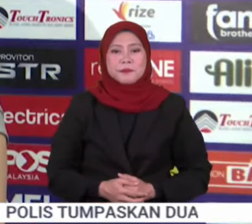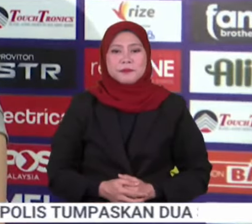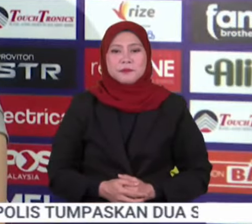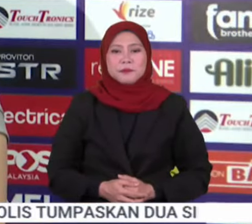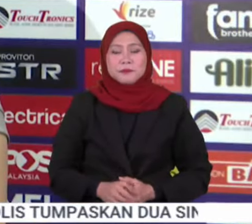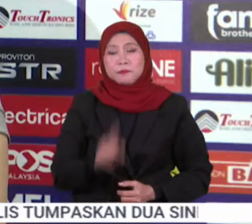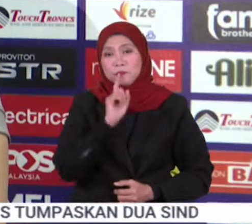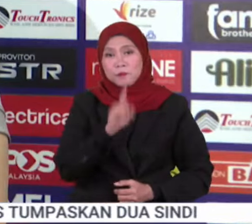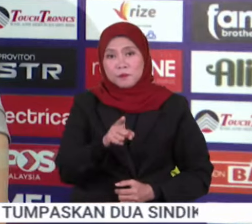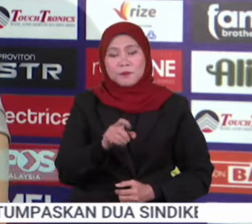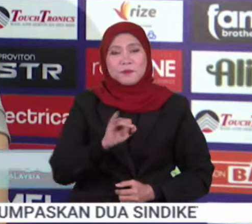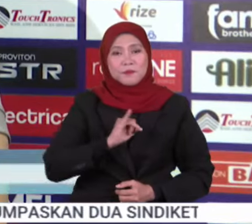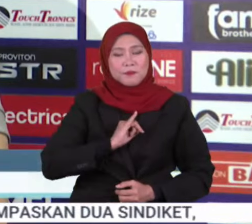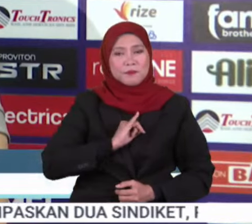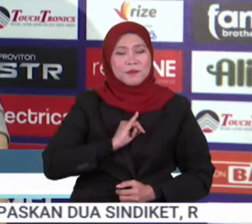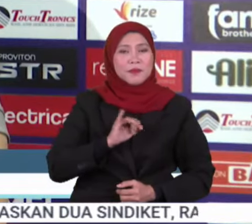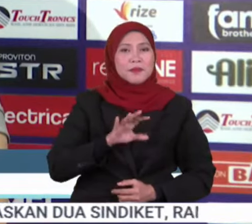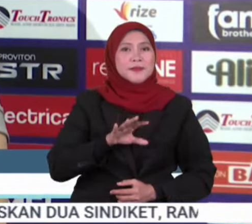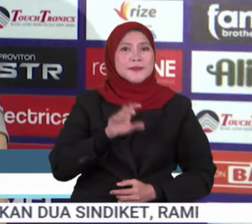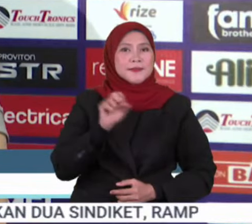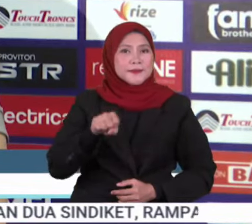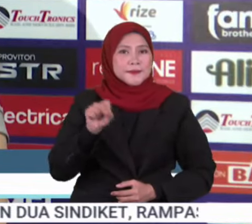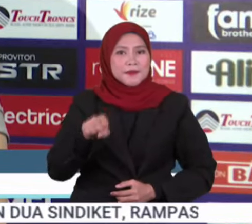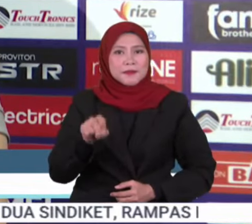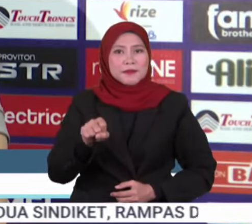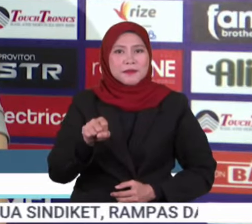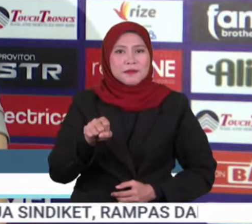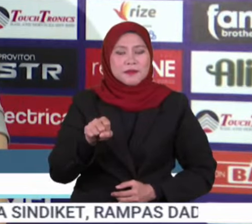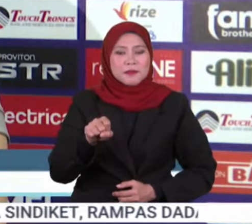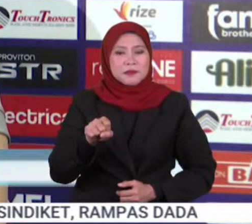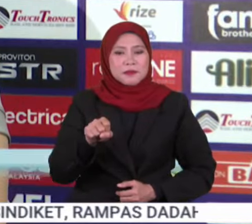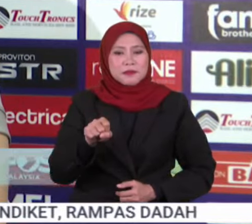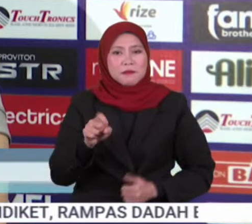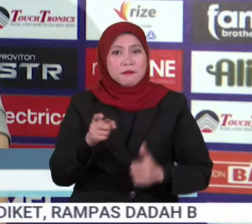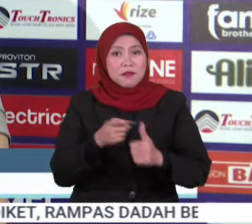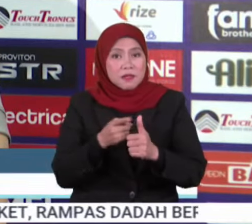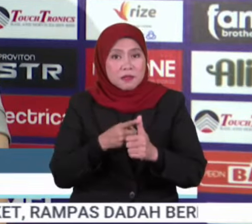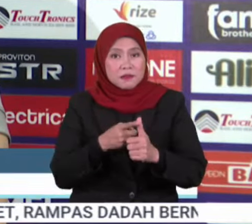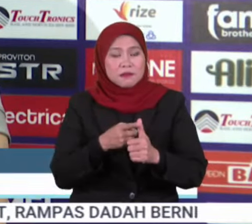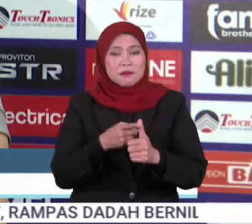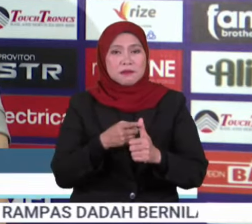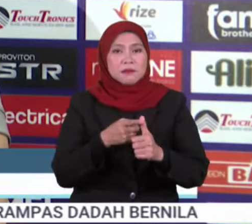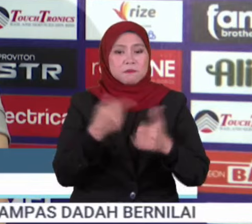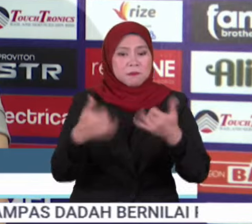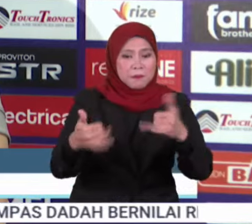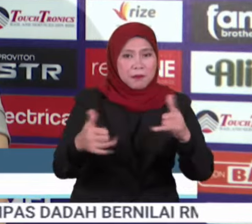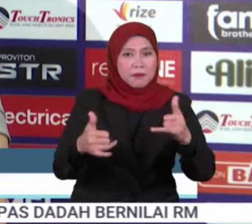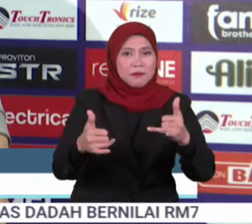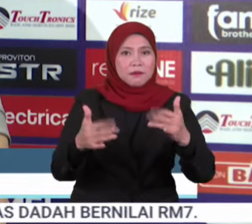Yalah, memang saya akui, especially terutamanya dari segi first half kita tengok dari segi